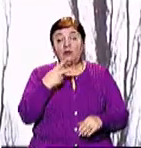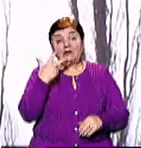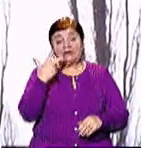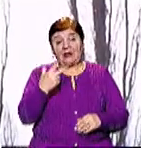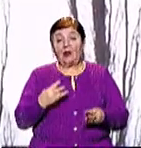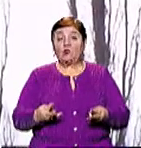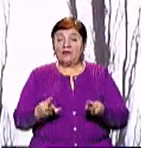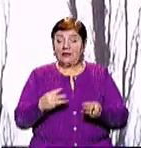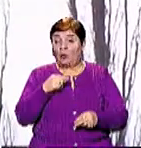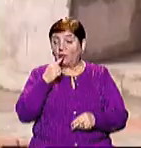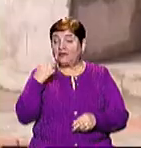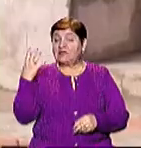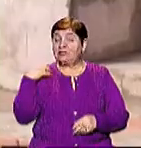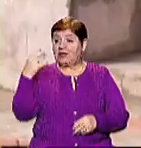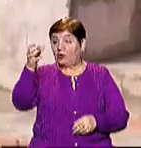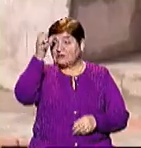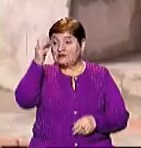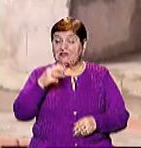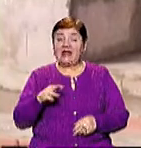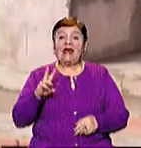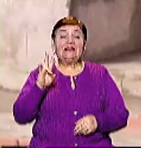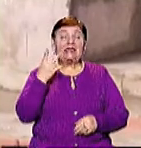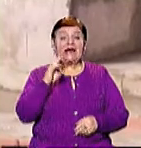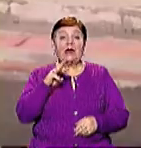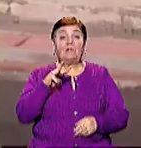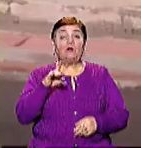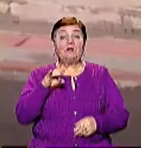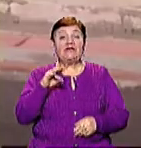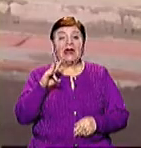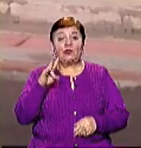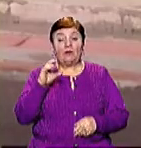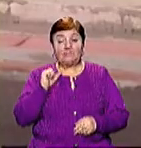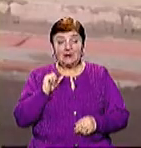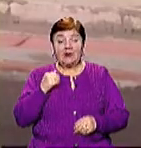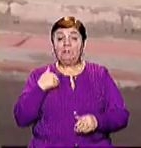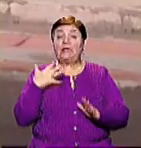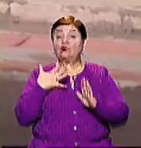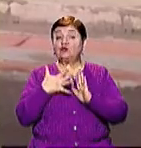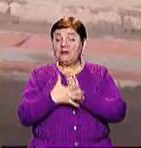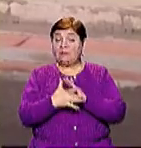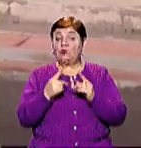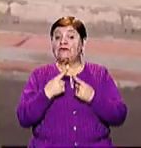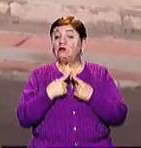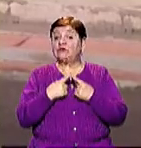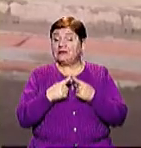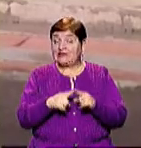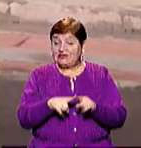котельні, розповідає начальниця управління освіти міської ради Наталія Мухомедянова. Ми розуміємо, що технічний стан